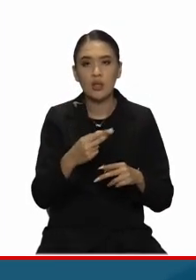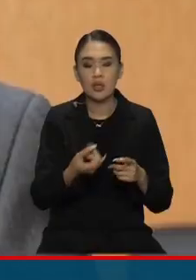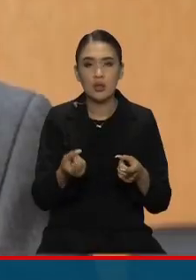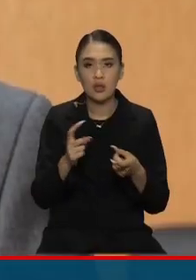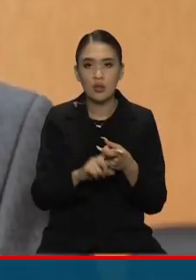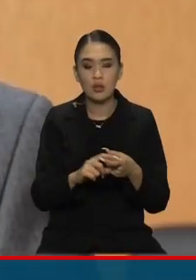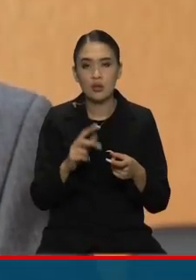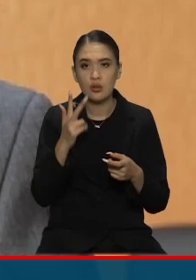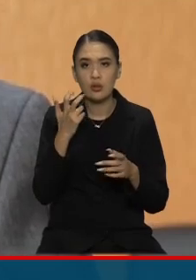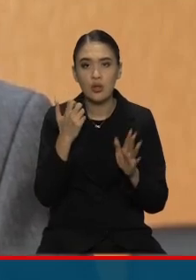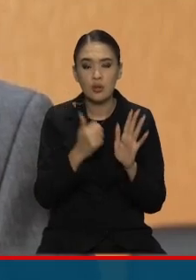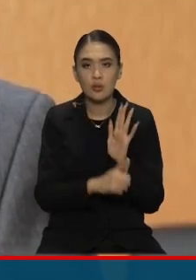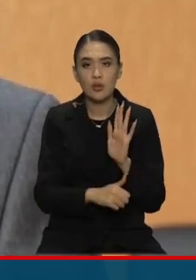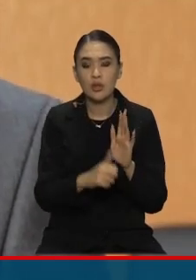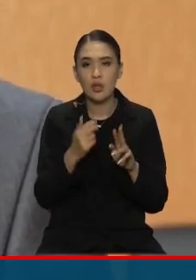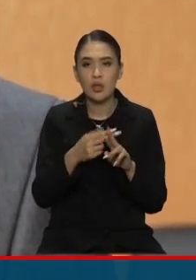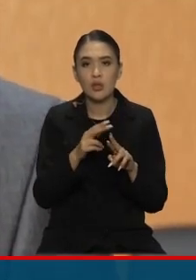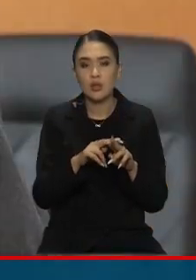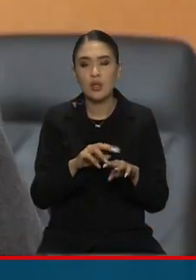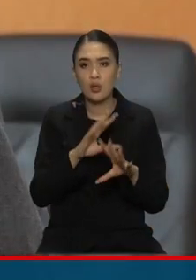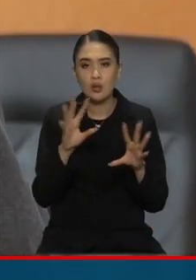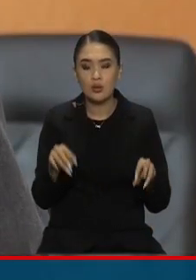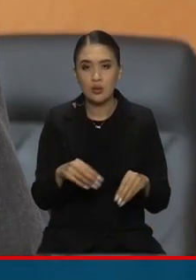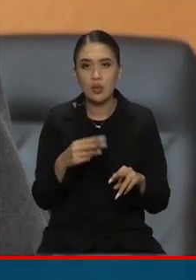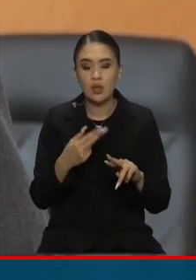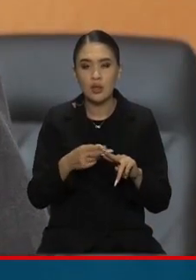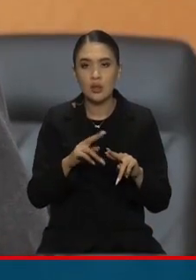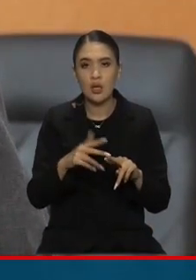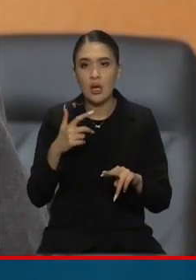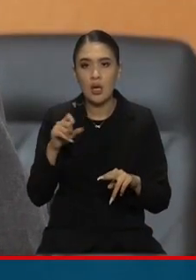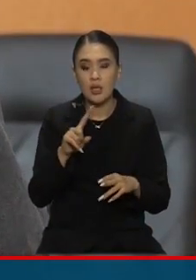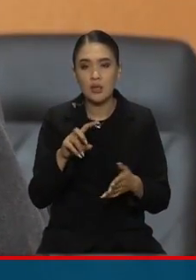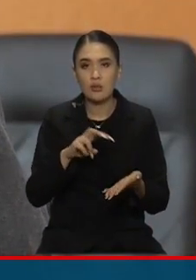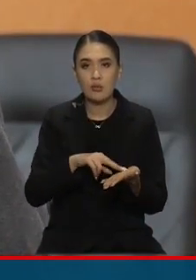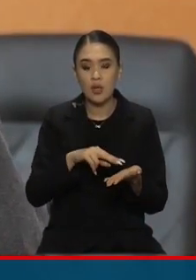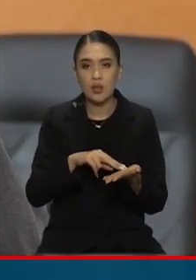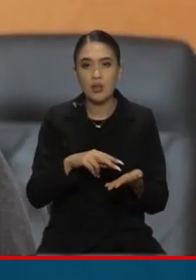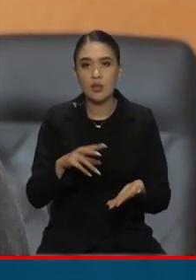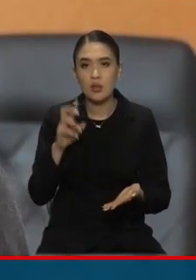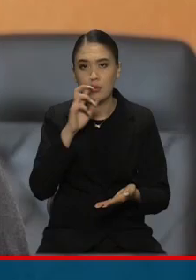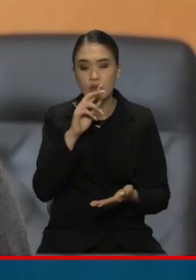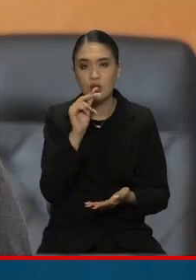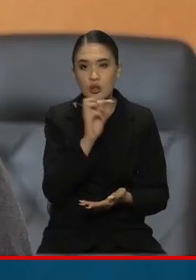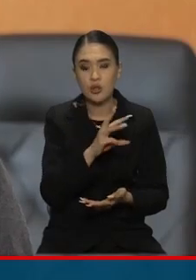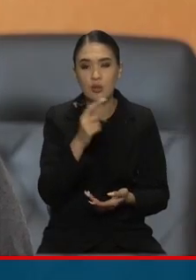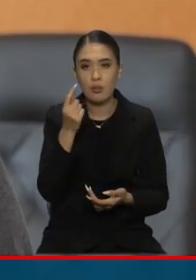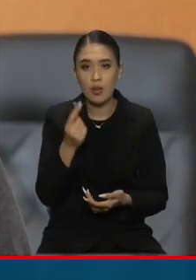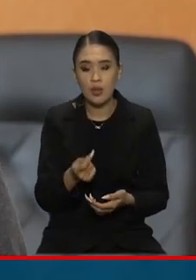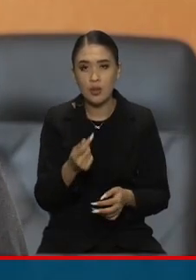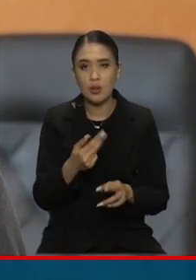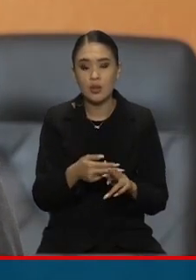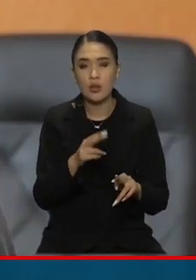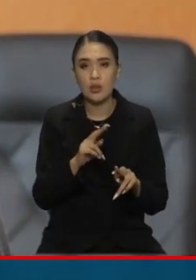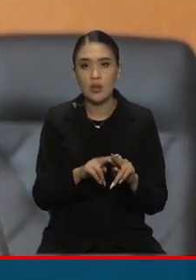тоннадан берілетін болды Есмұнайға, сөйтіп осылай көбейте береміз. Сұйытылған газдың бағасы жанармайға қарағанда арзан болып тұр. Сондықтан азаматтардың